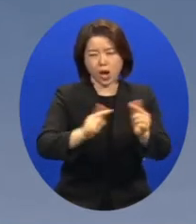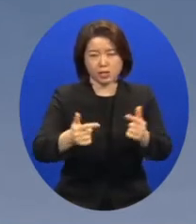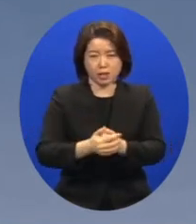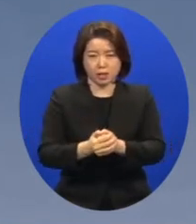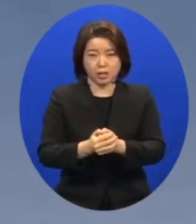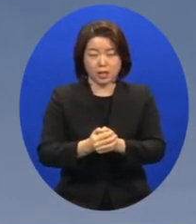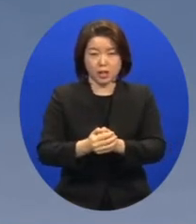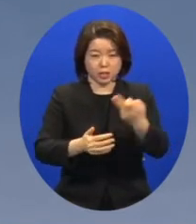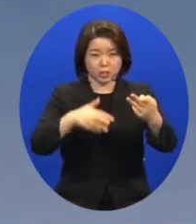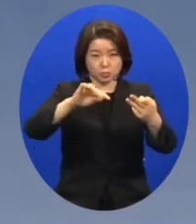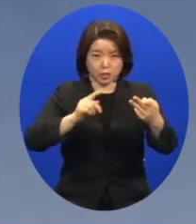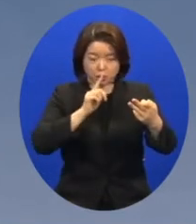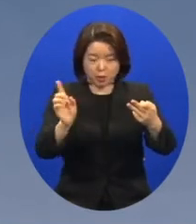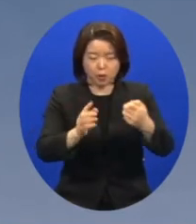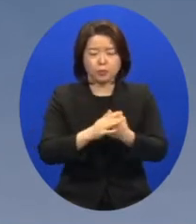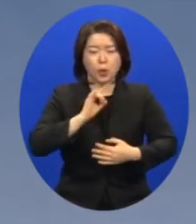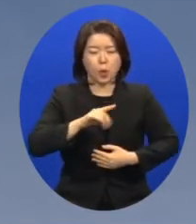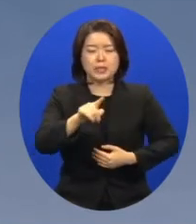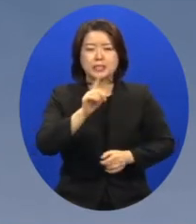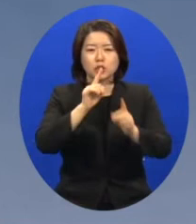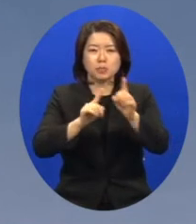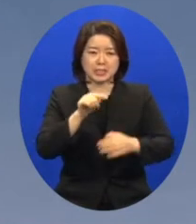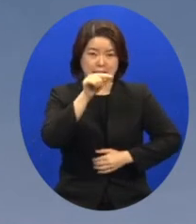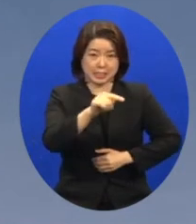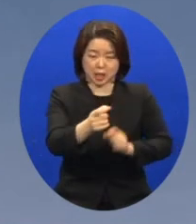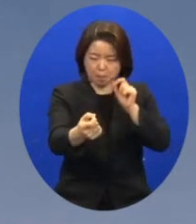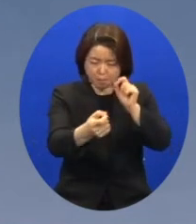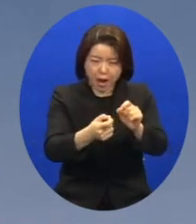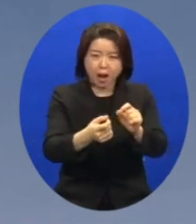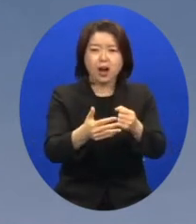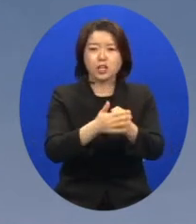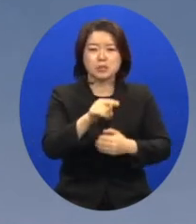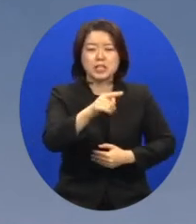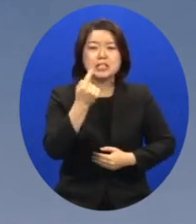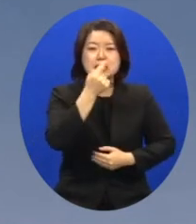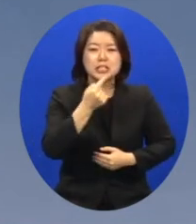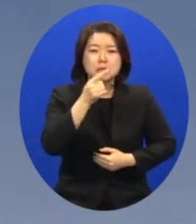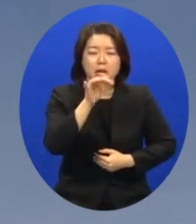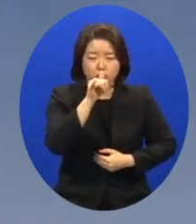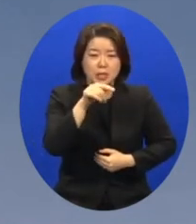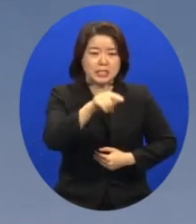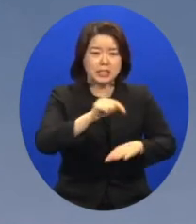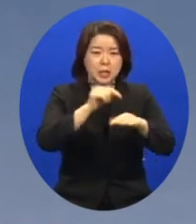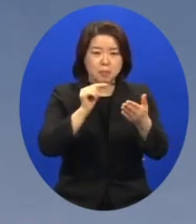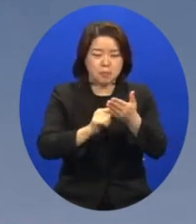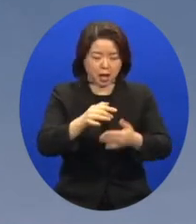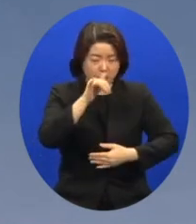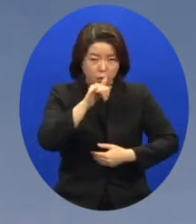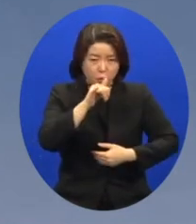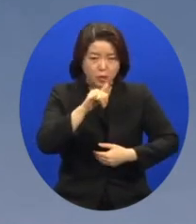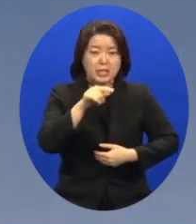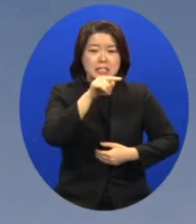14절에 말씀했습니다 오직 그 말씀이 네게 매우 가까워서 내 입에 있으며 내 마음에 있은즉